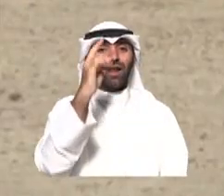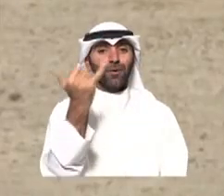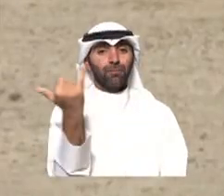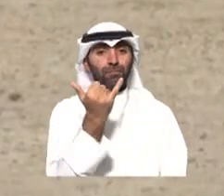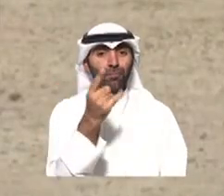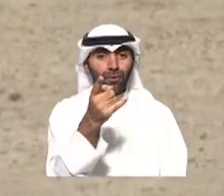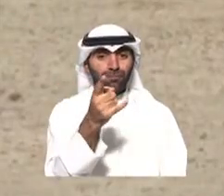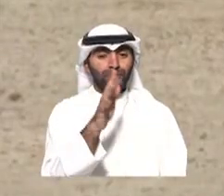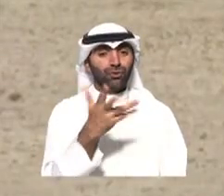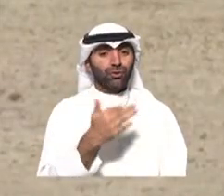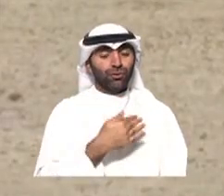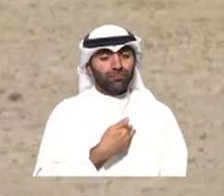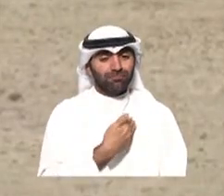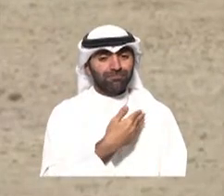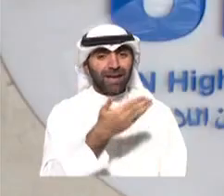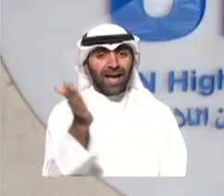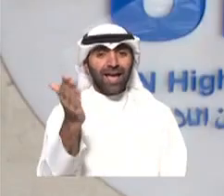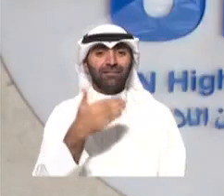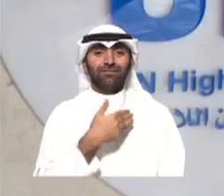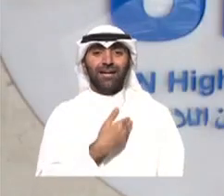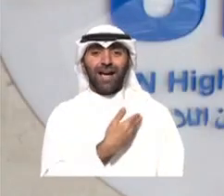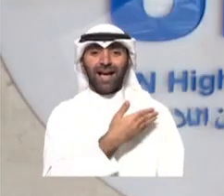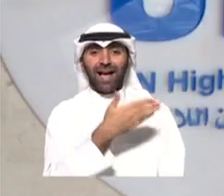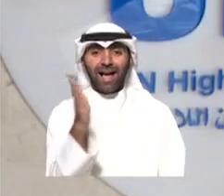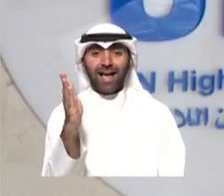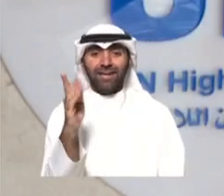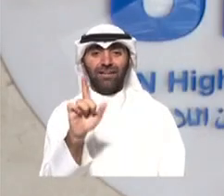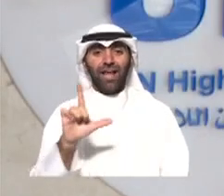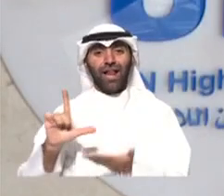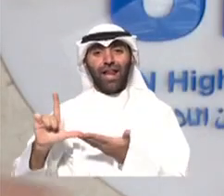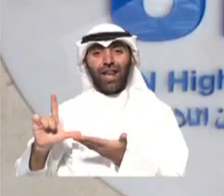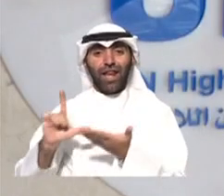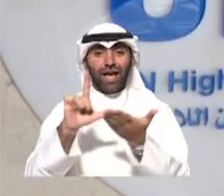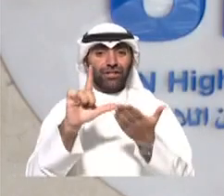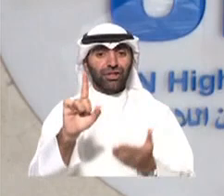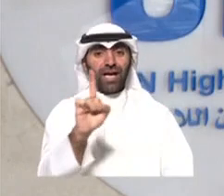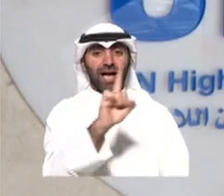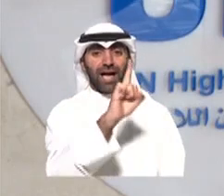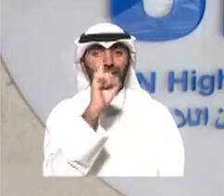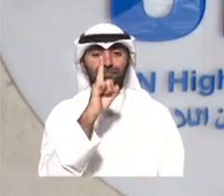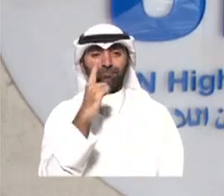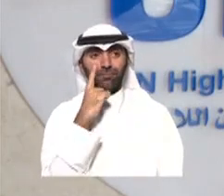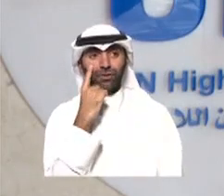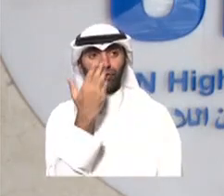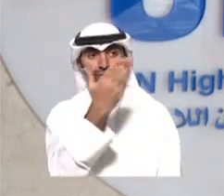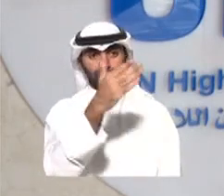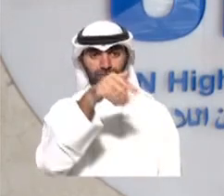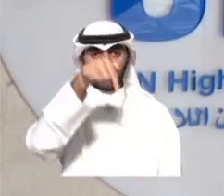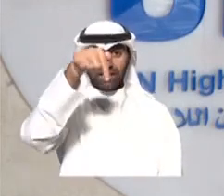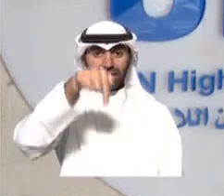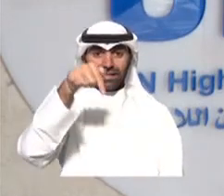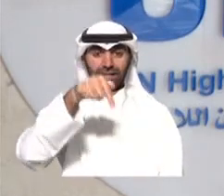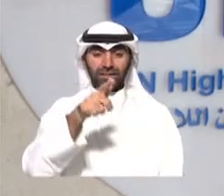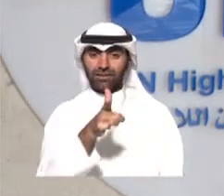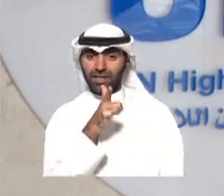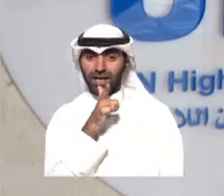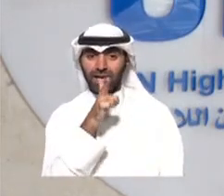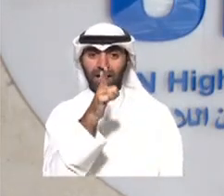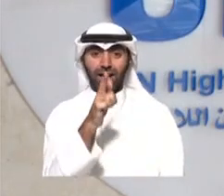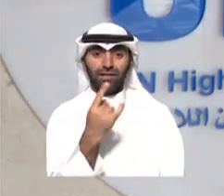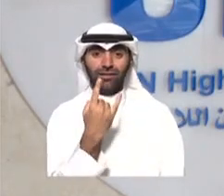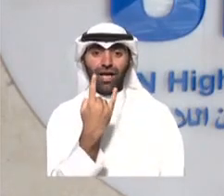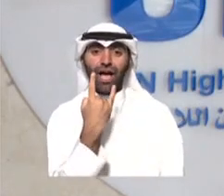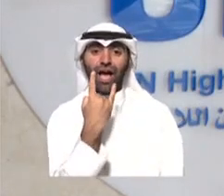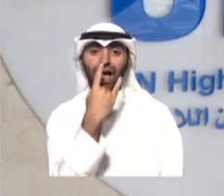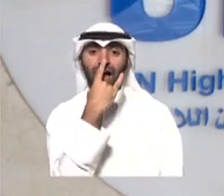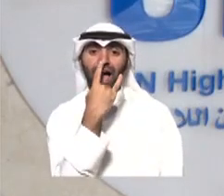التي ممكن ان نقدمها. ربما يعني في بعض الإحصائيات قالت أنه 10 دنانير تزكي